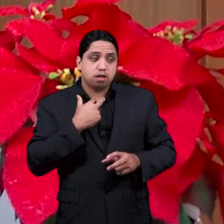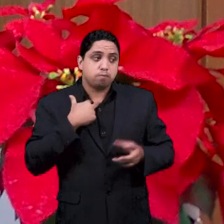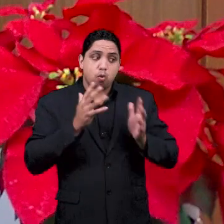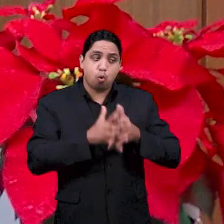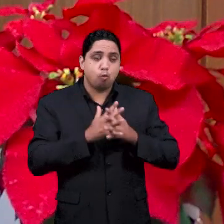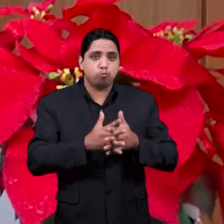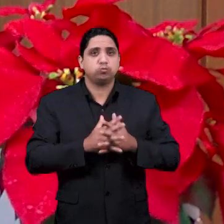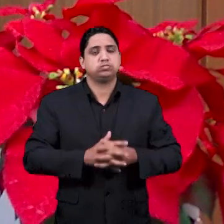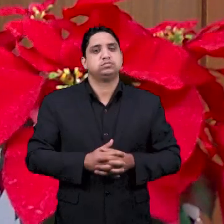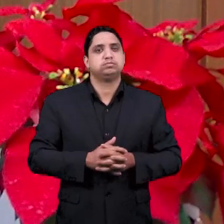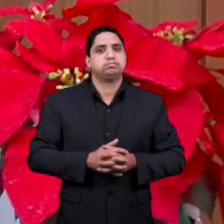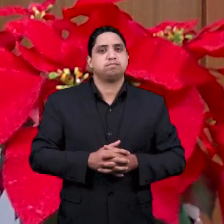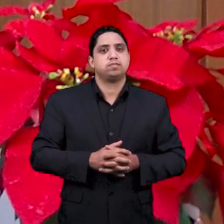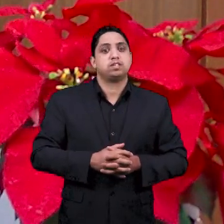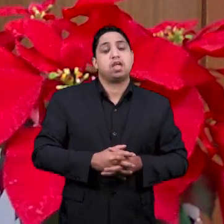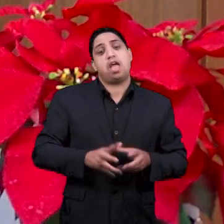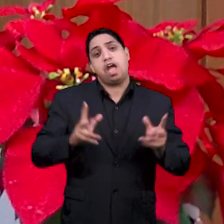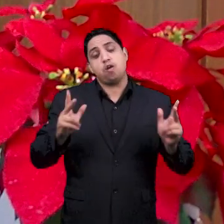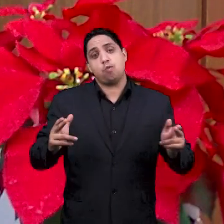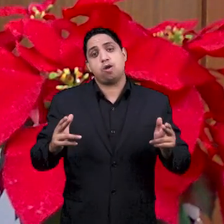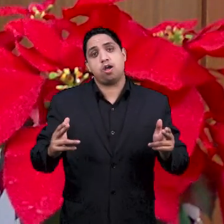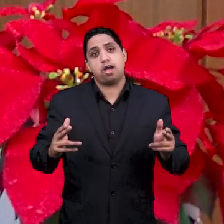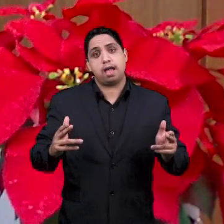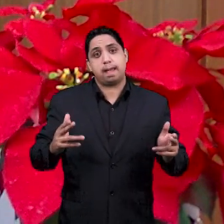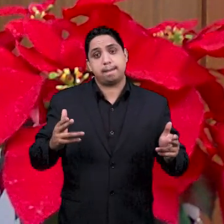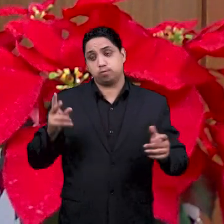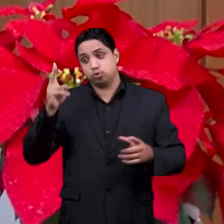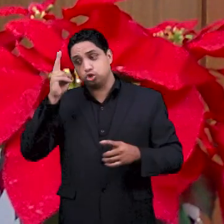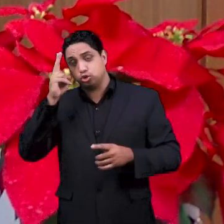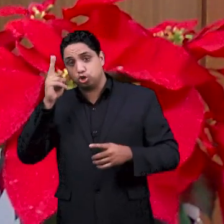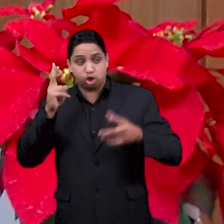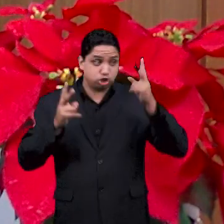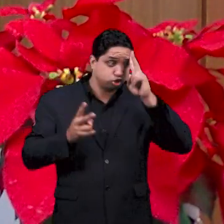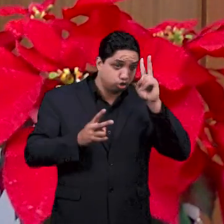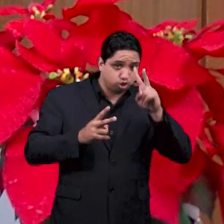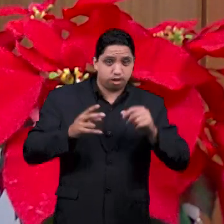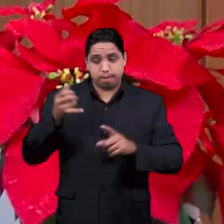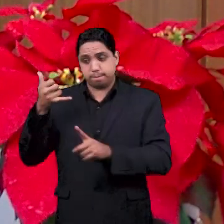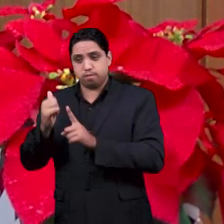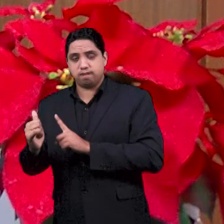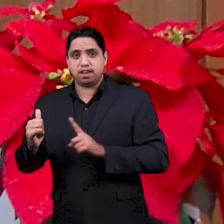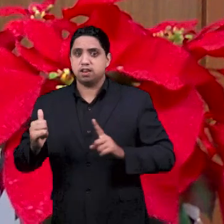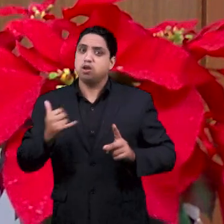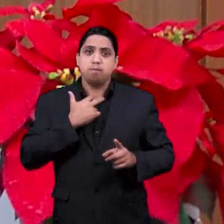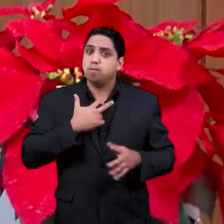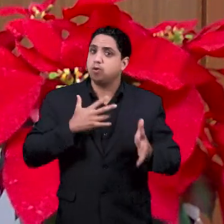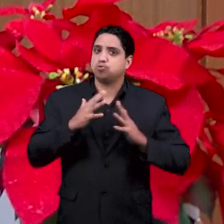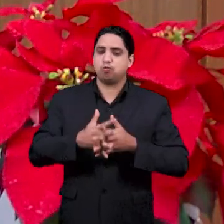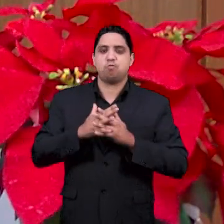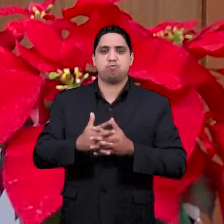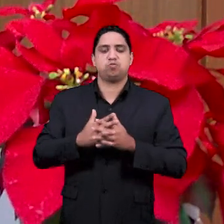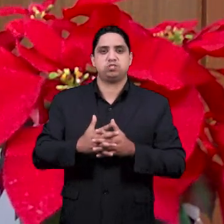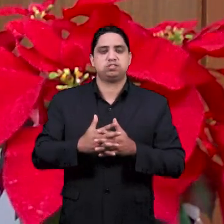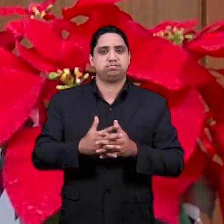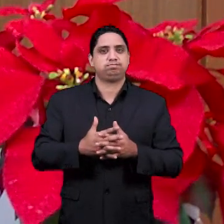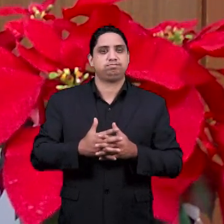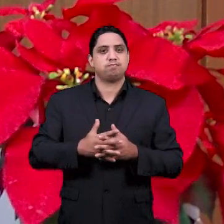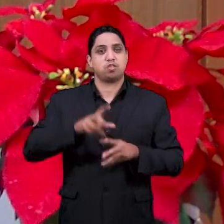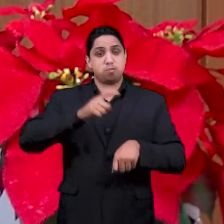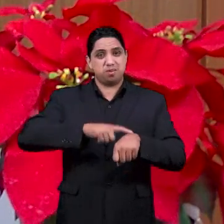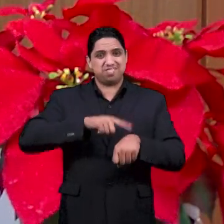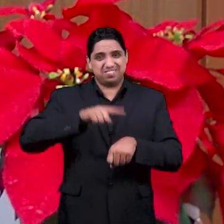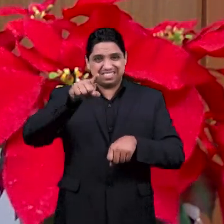То есть, но лучше всего нельзя как бы путать две вещи. Евангелие, оно вечное, оно